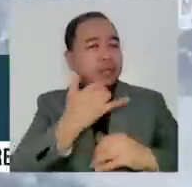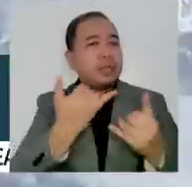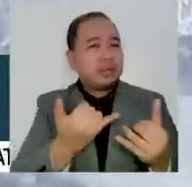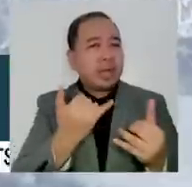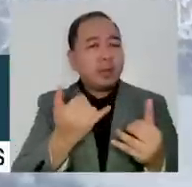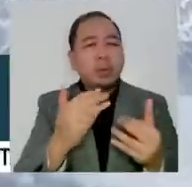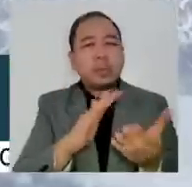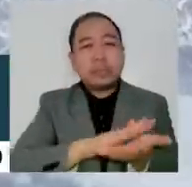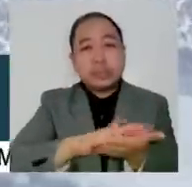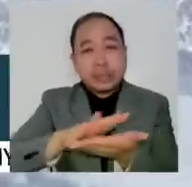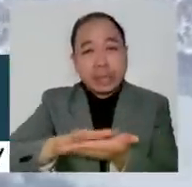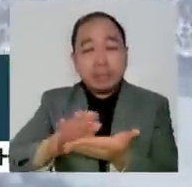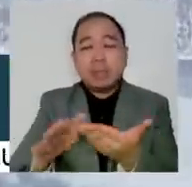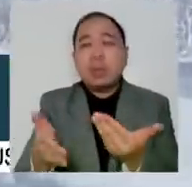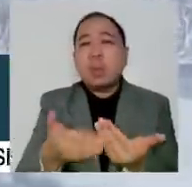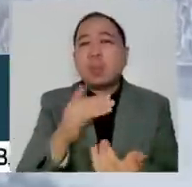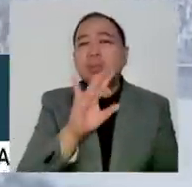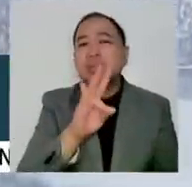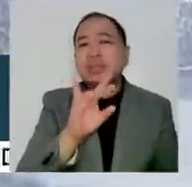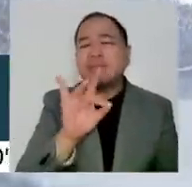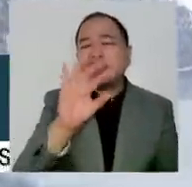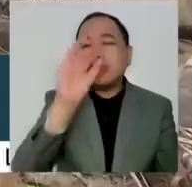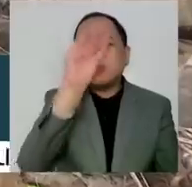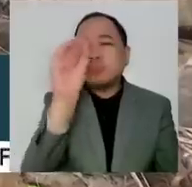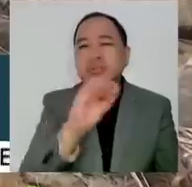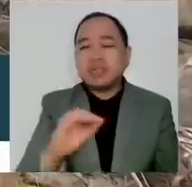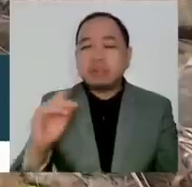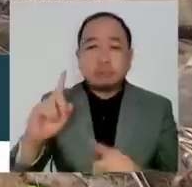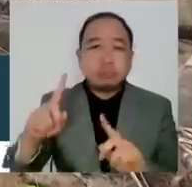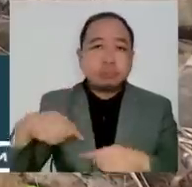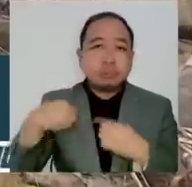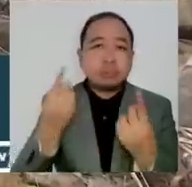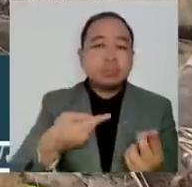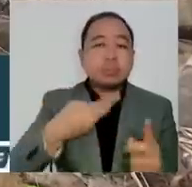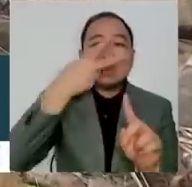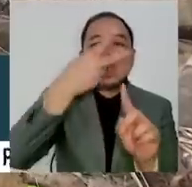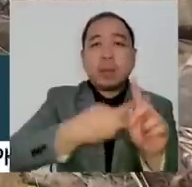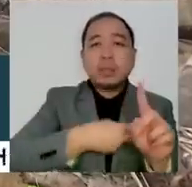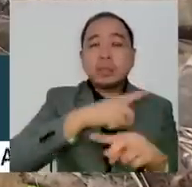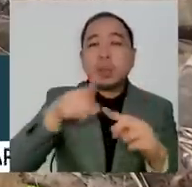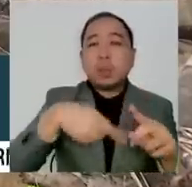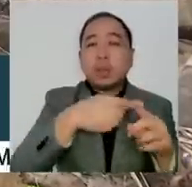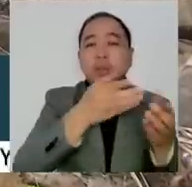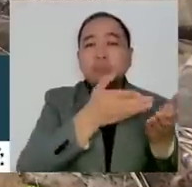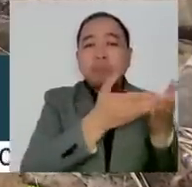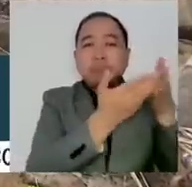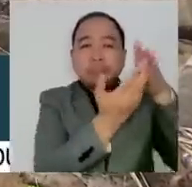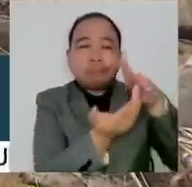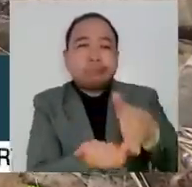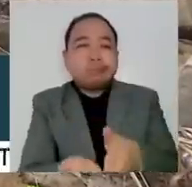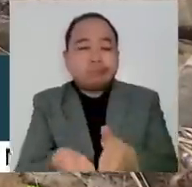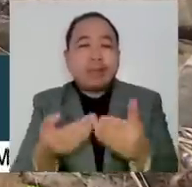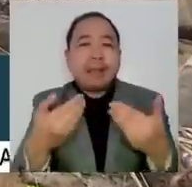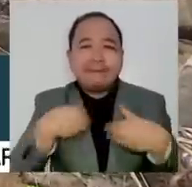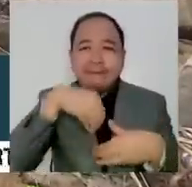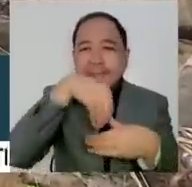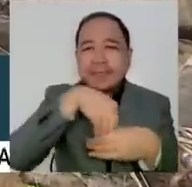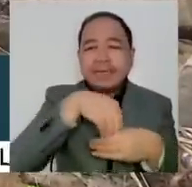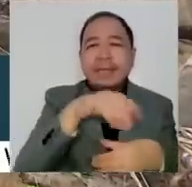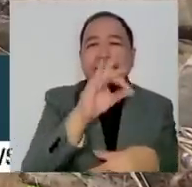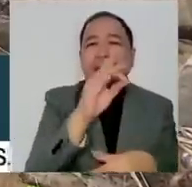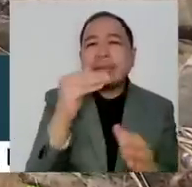78% complete. It's been nearly 2 months since the MT Princess Empress sank while carrying 800,000 liters of